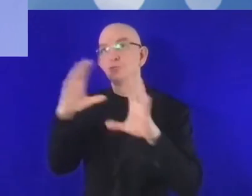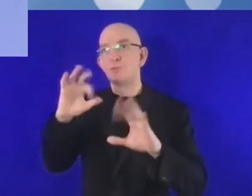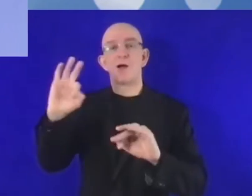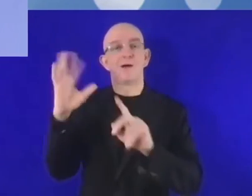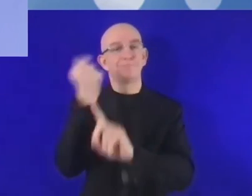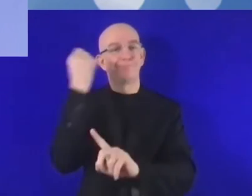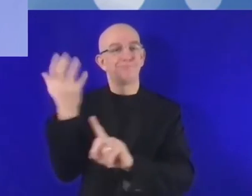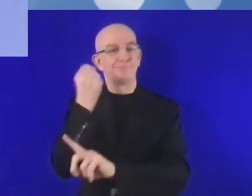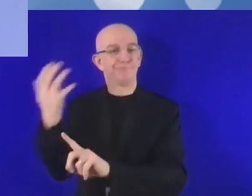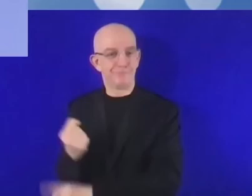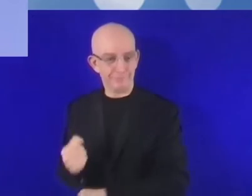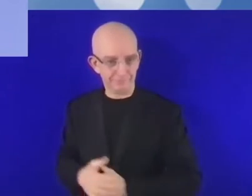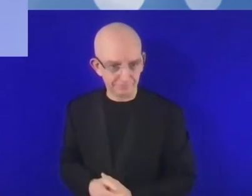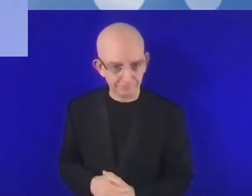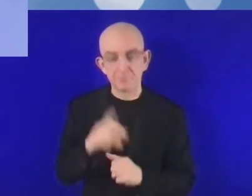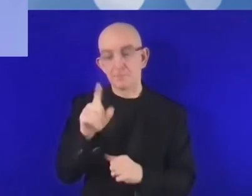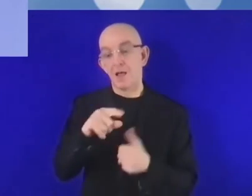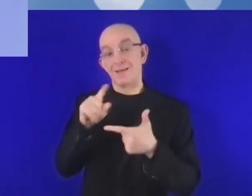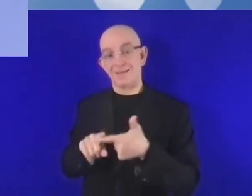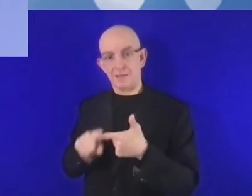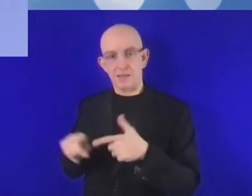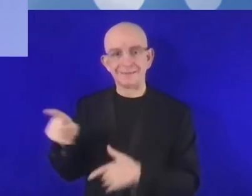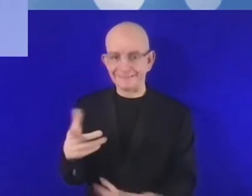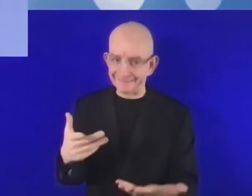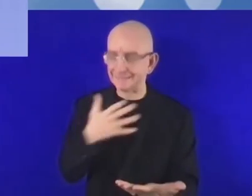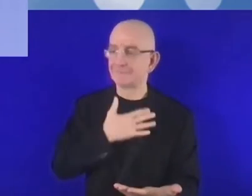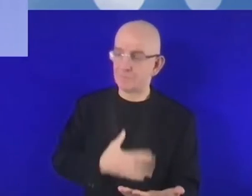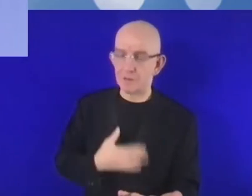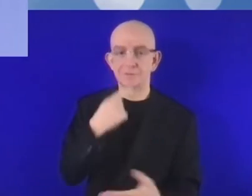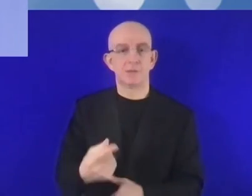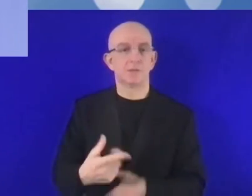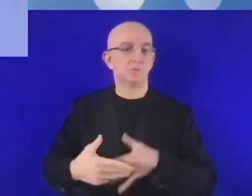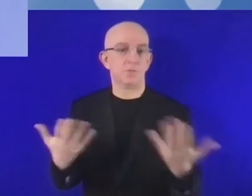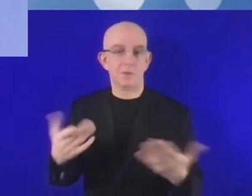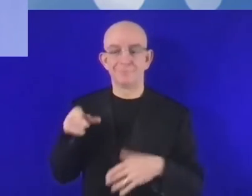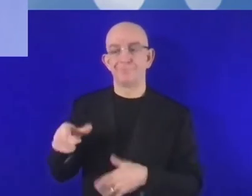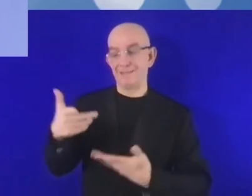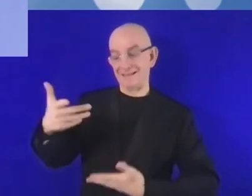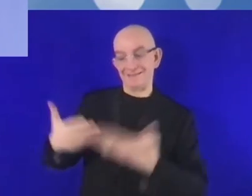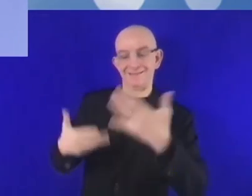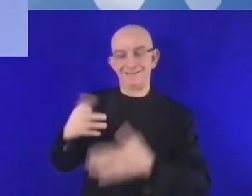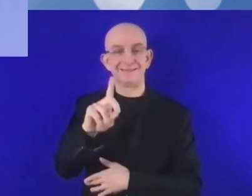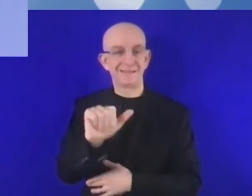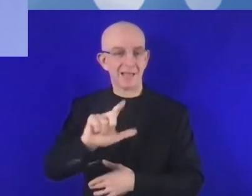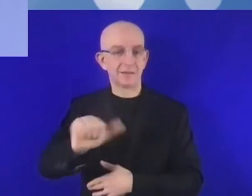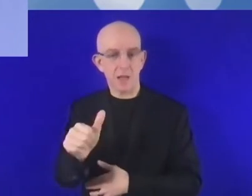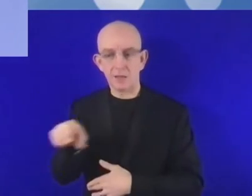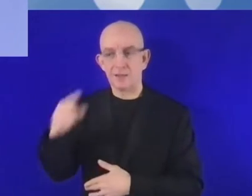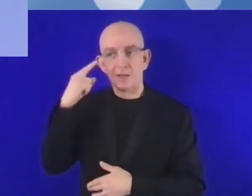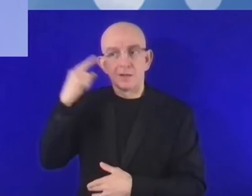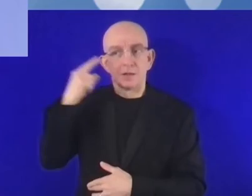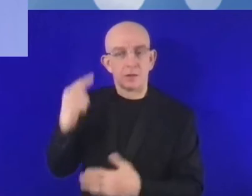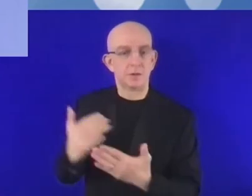к выполнению своих целей и мечт. Вопрос инноваций